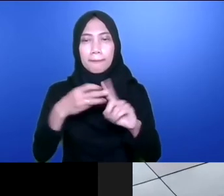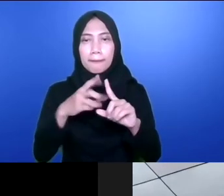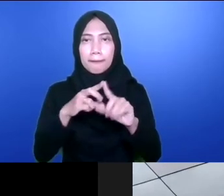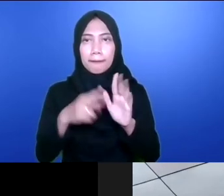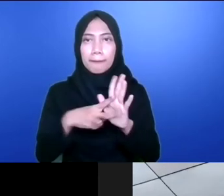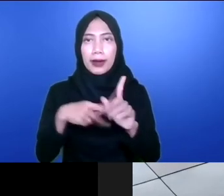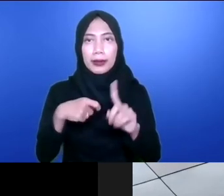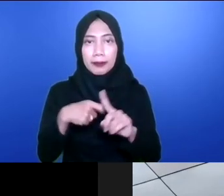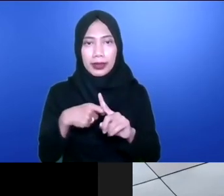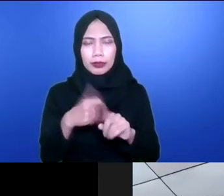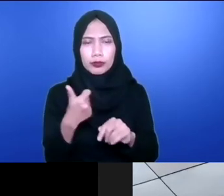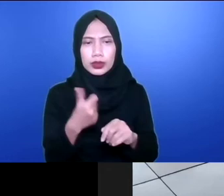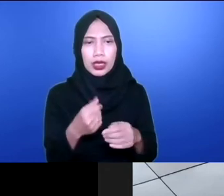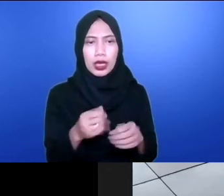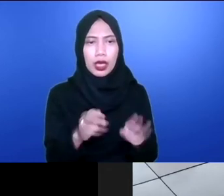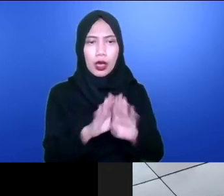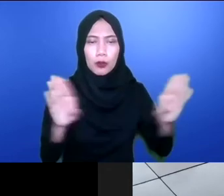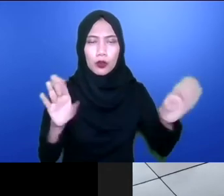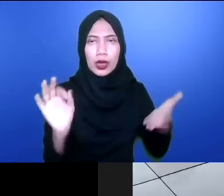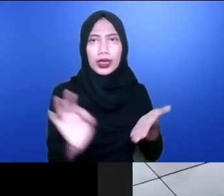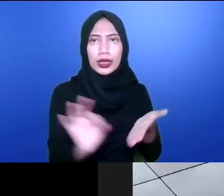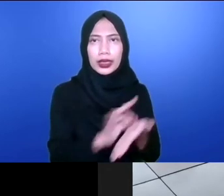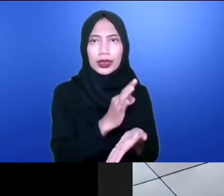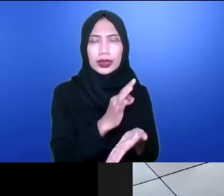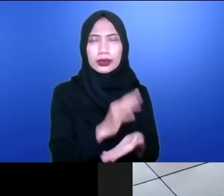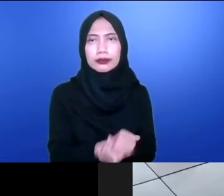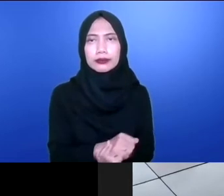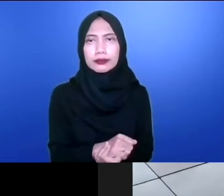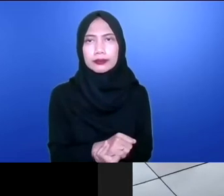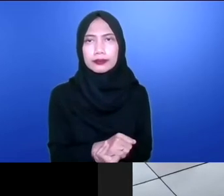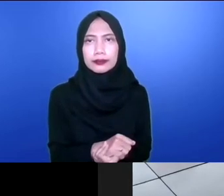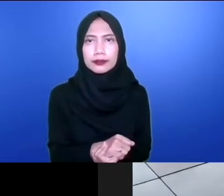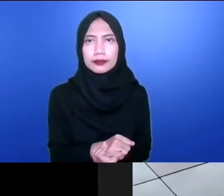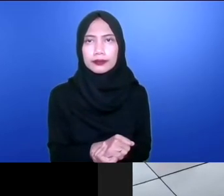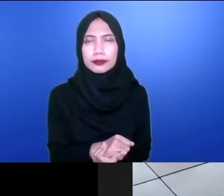secara singkat di tayangan, di apa namanya,